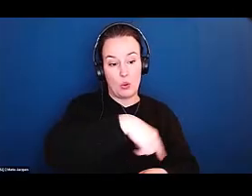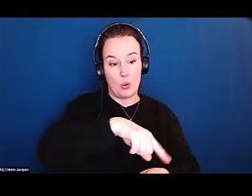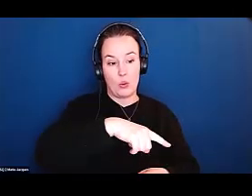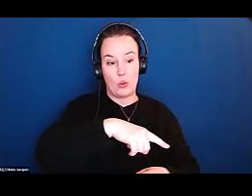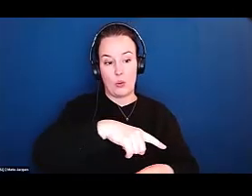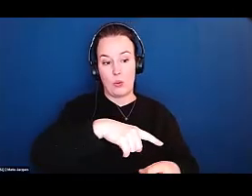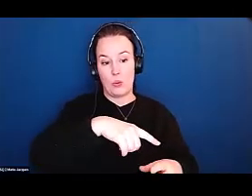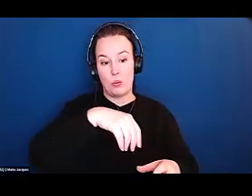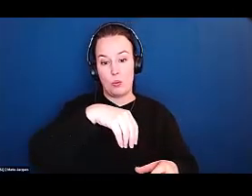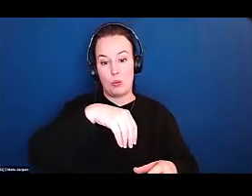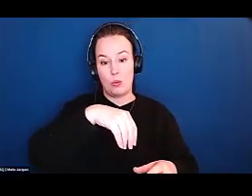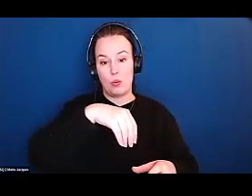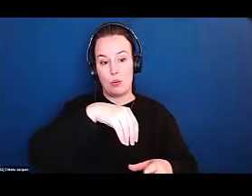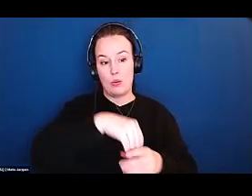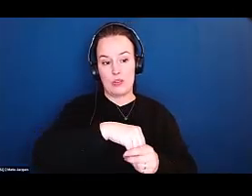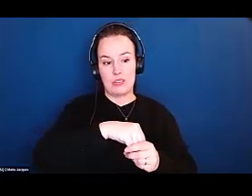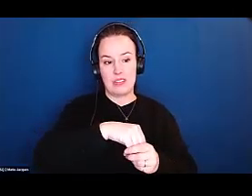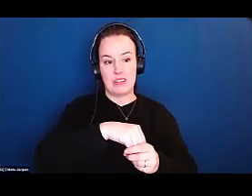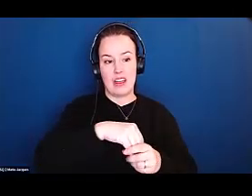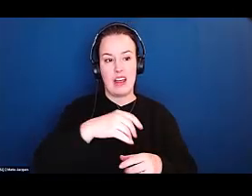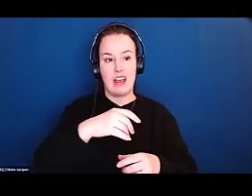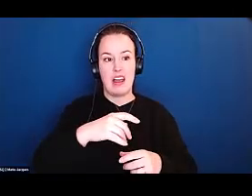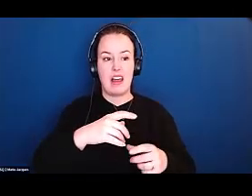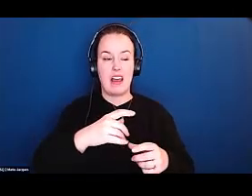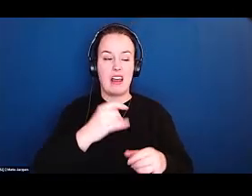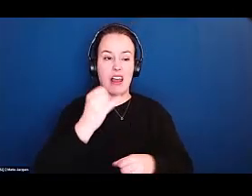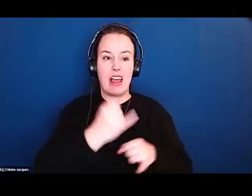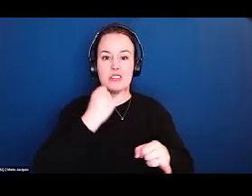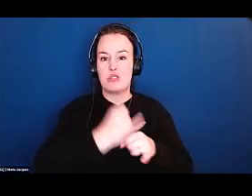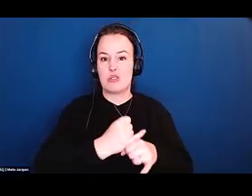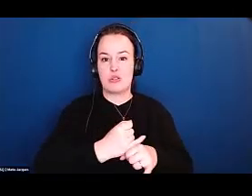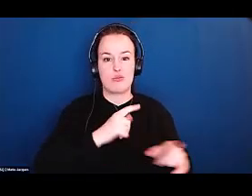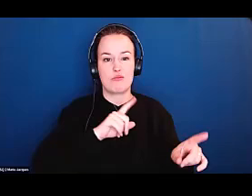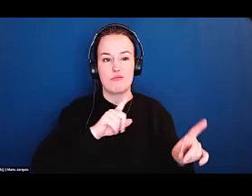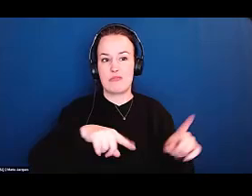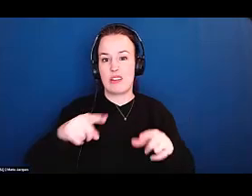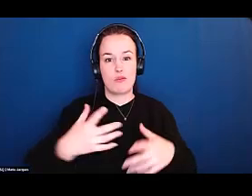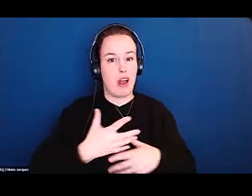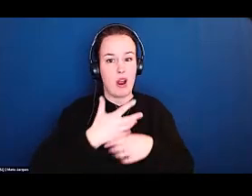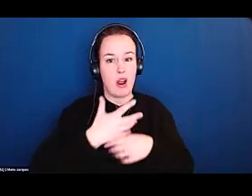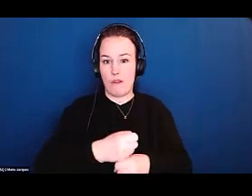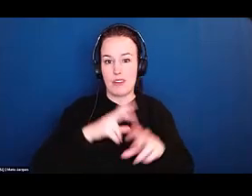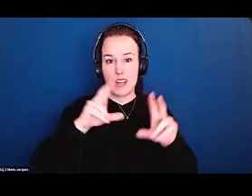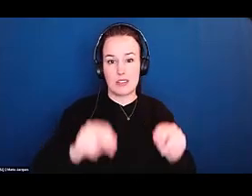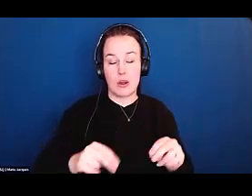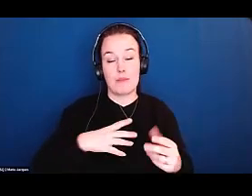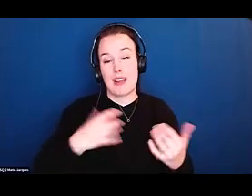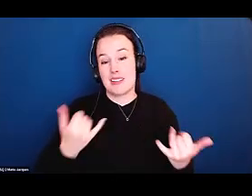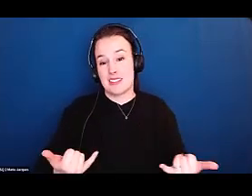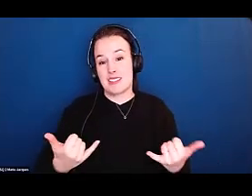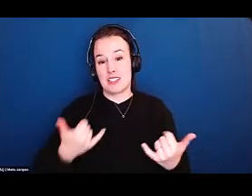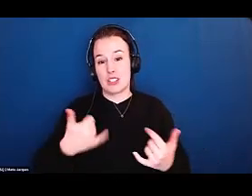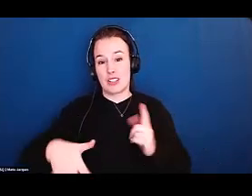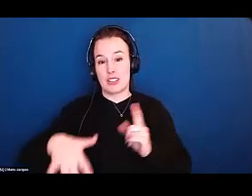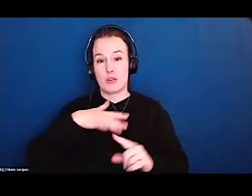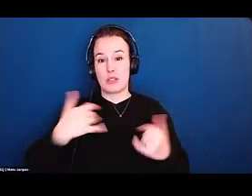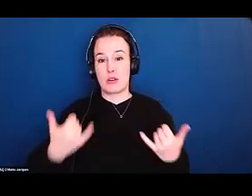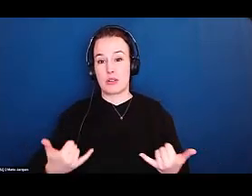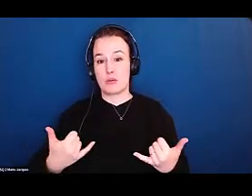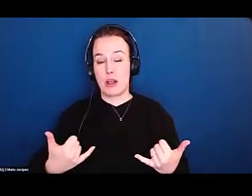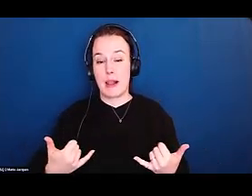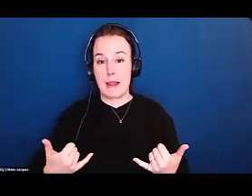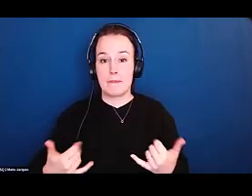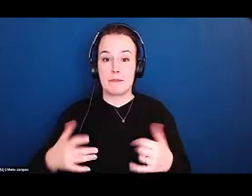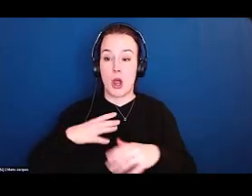sont dans des institutions auxquelles ils ne font pas confiance et ça, c'est vraiment dommage. Mais voilà, c'est la réalité pour l'instant. Il y a